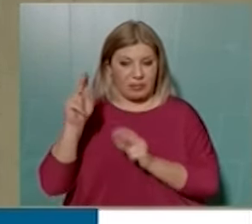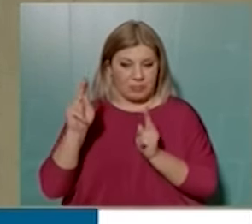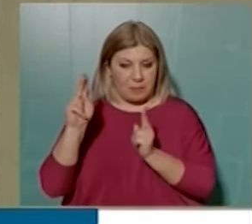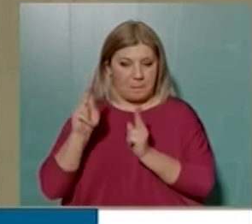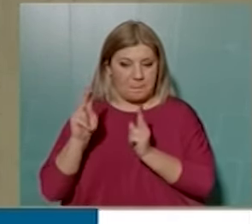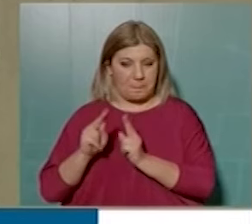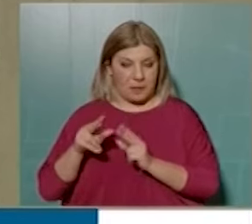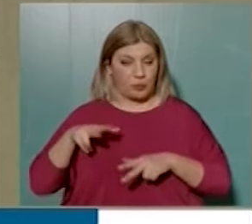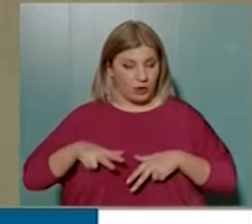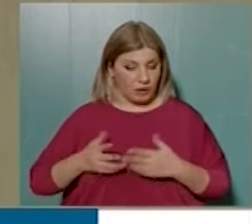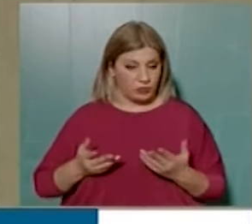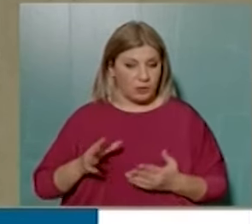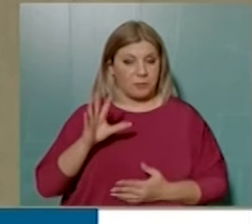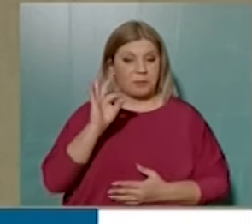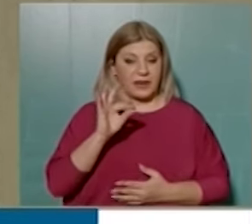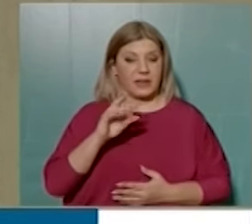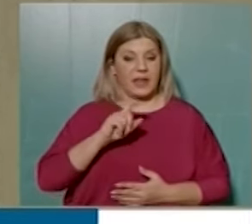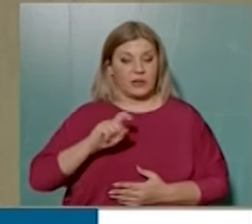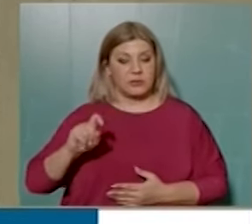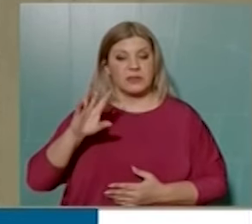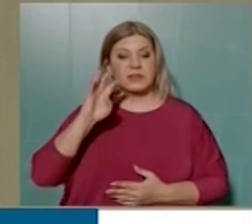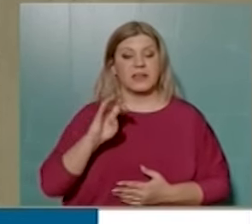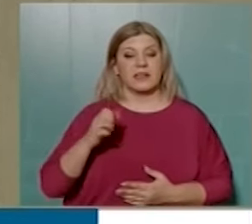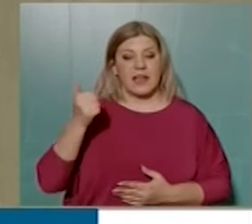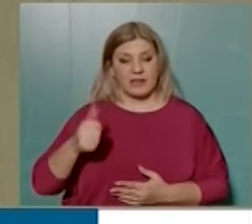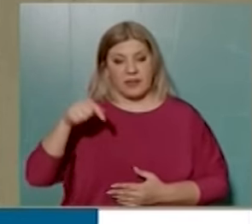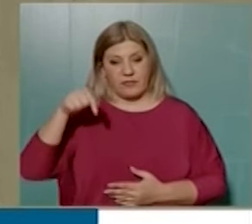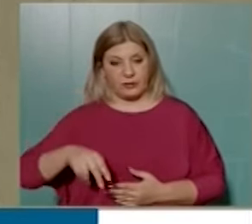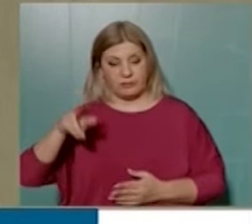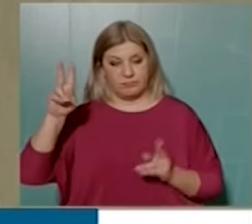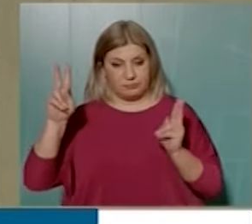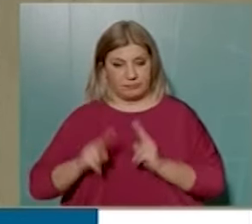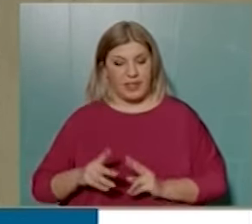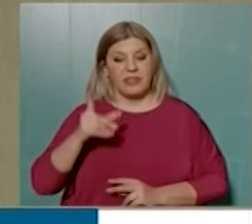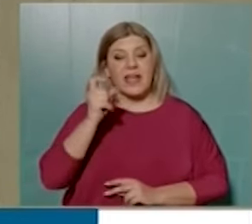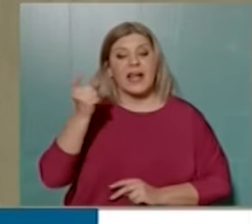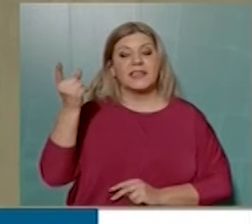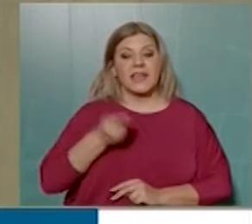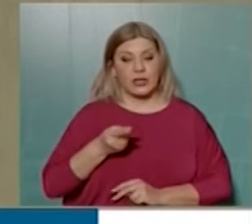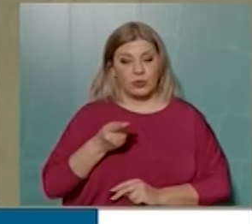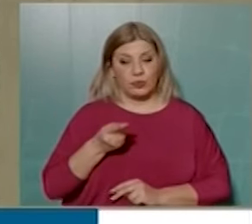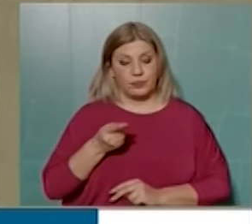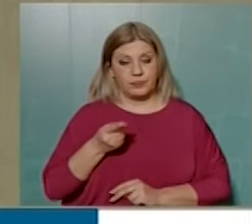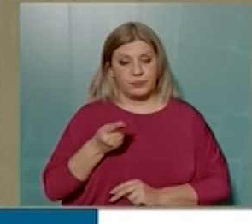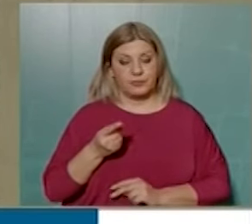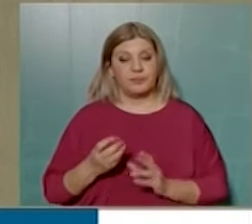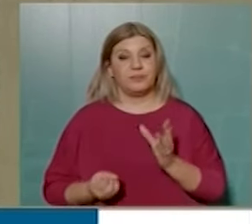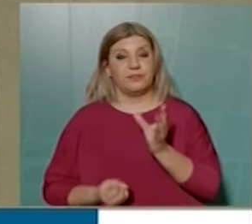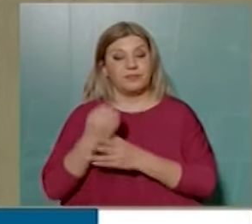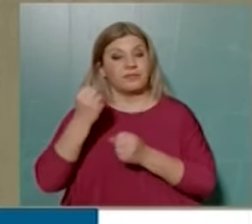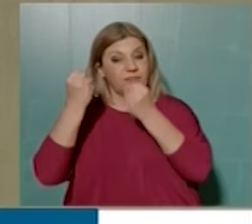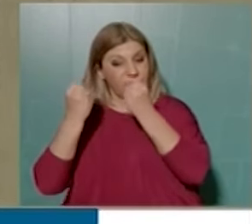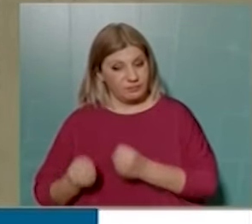μειούμενο από 50 εκατομμύρια πέφτουν στα 46 εκατομμύρια φέτος μείωση 10% νέα βάρη για τους δήμους